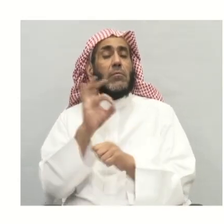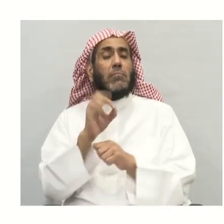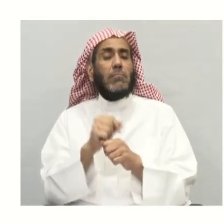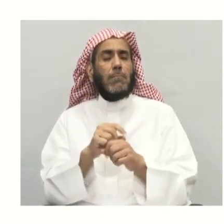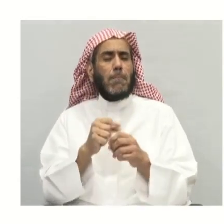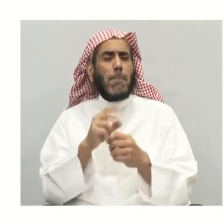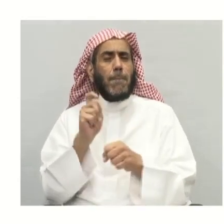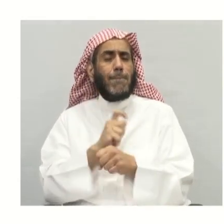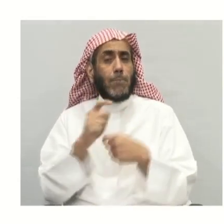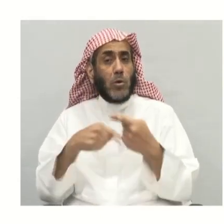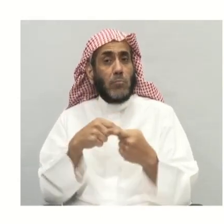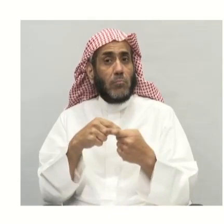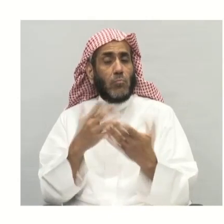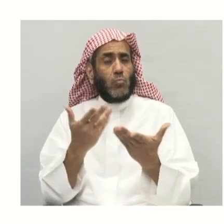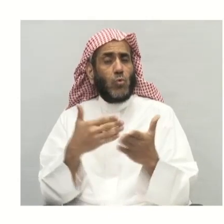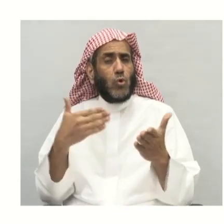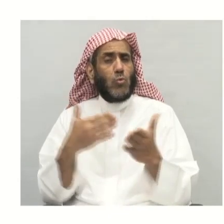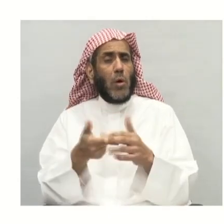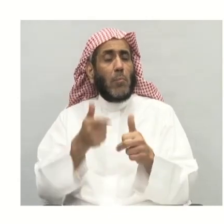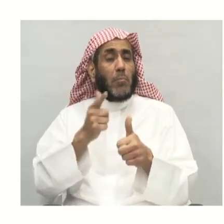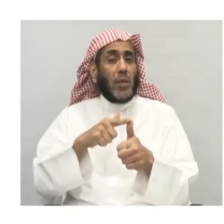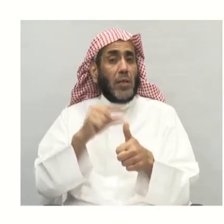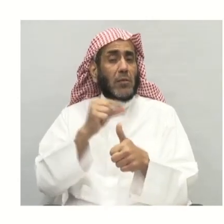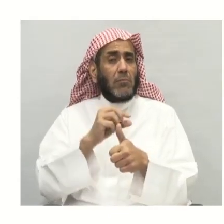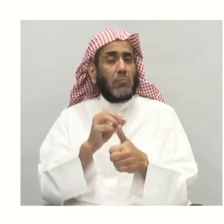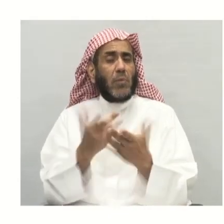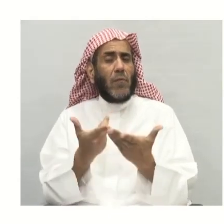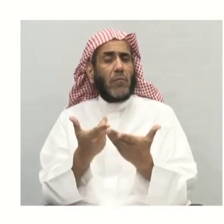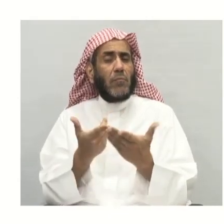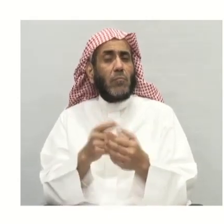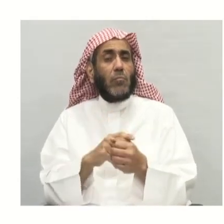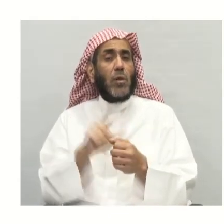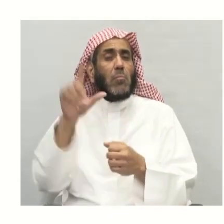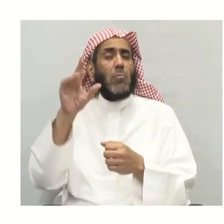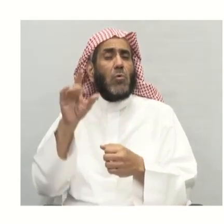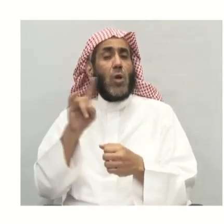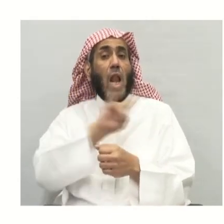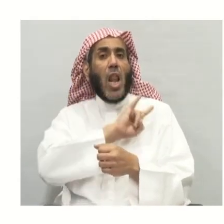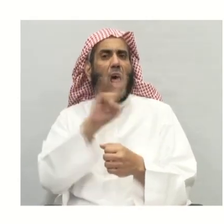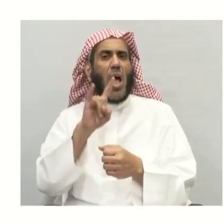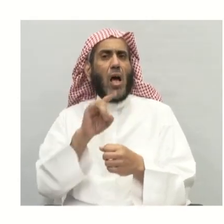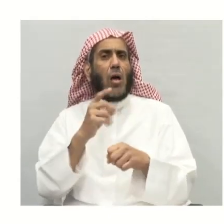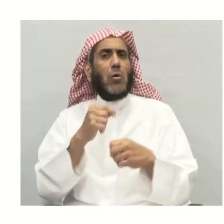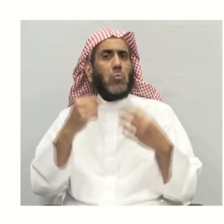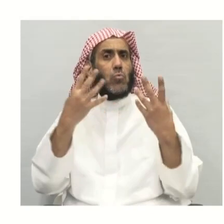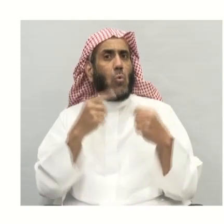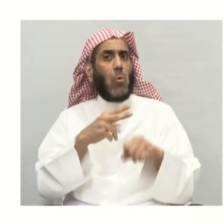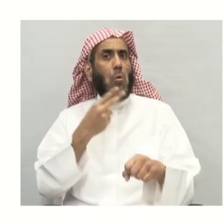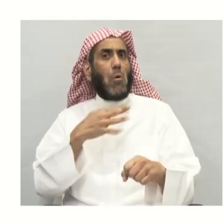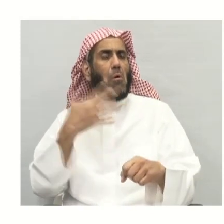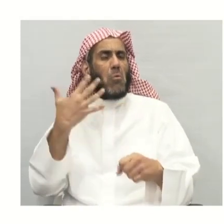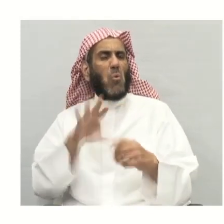فيجزم الفعل المضارع اذا سبق باداه جزم فتقول لا تخلف وعدا لا ناهيه